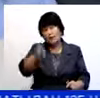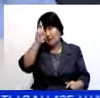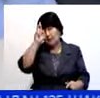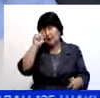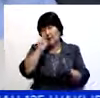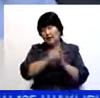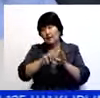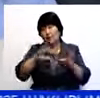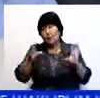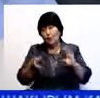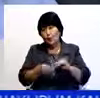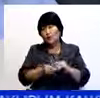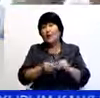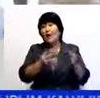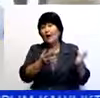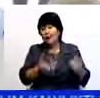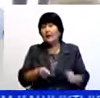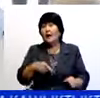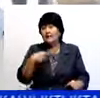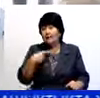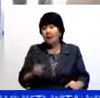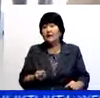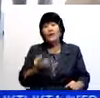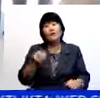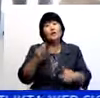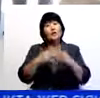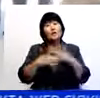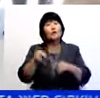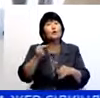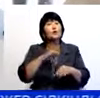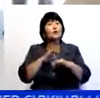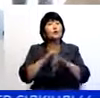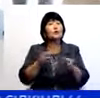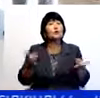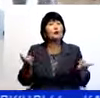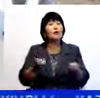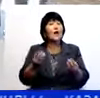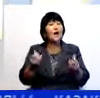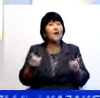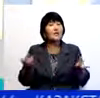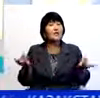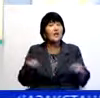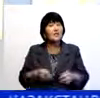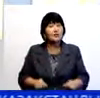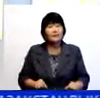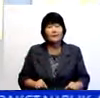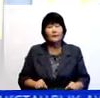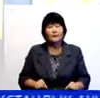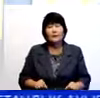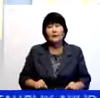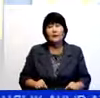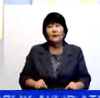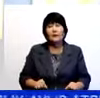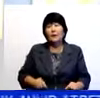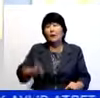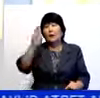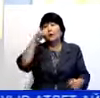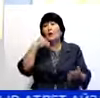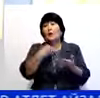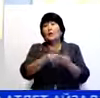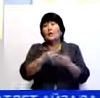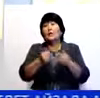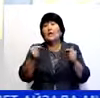сараптама қорытындысы алынғанын айтты. Енді құрылыс жұмыстарын жүргізу үшін қаражат қажет. Үкіметте бюджетті нақтылау